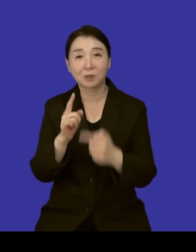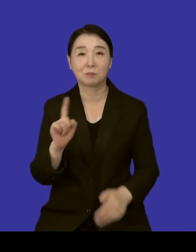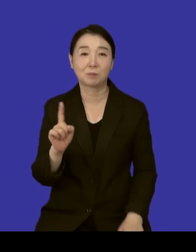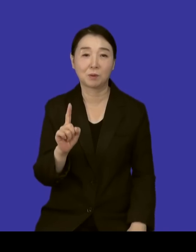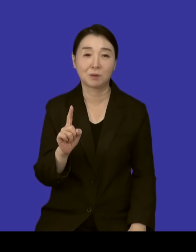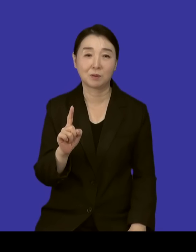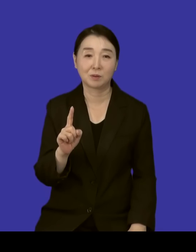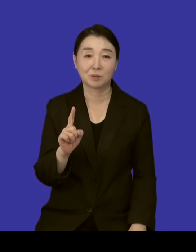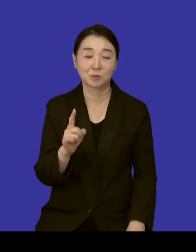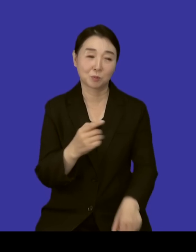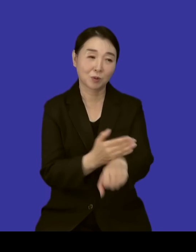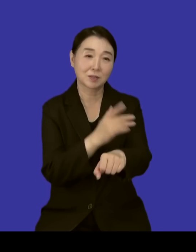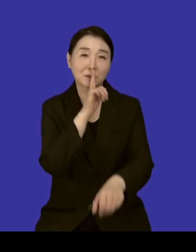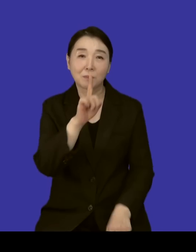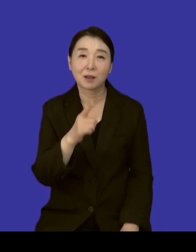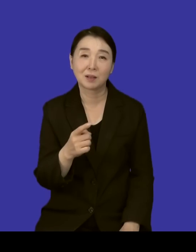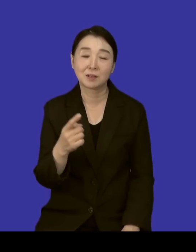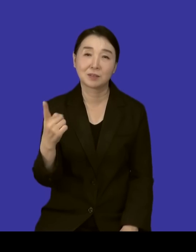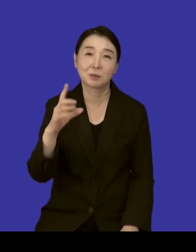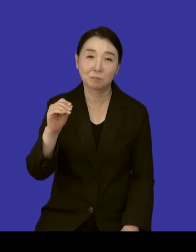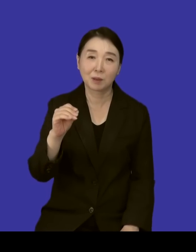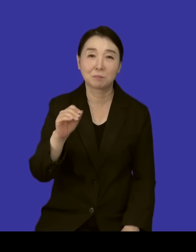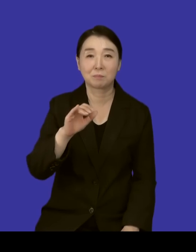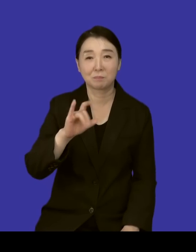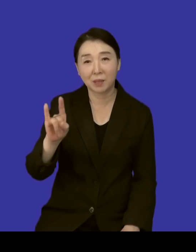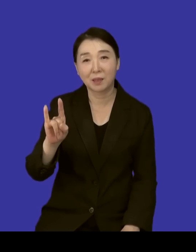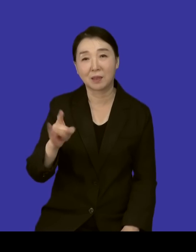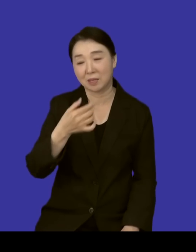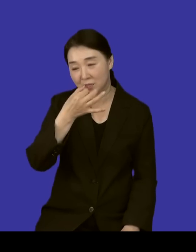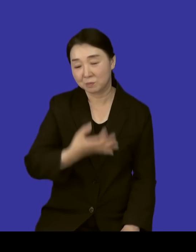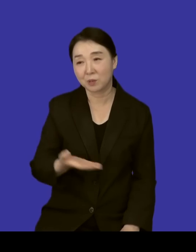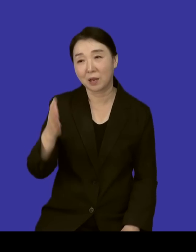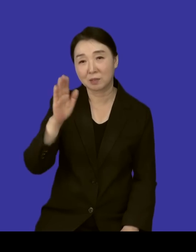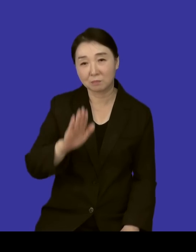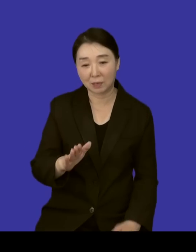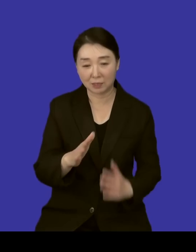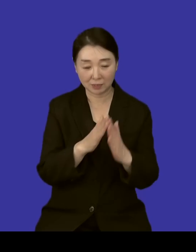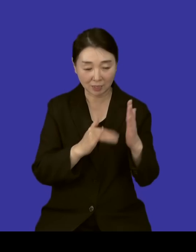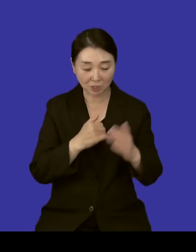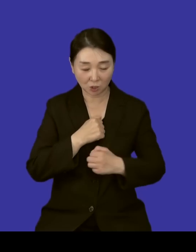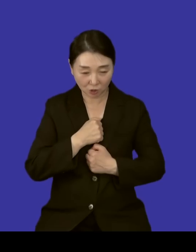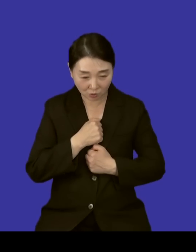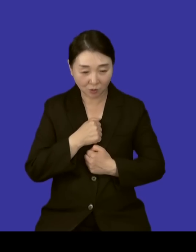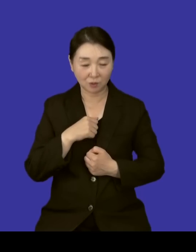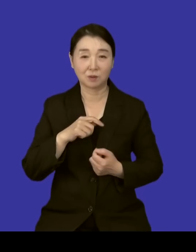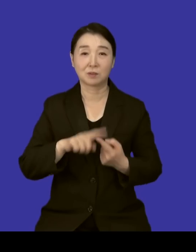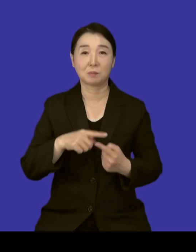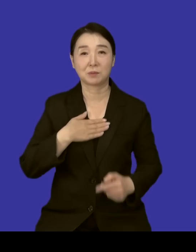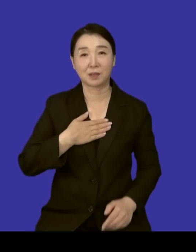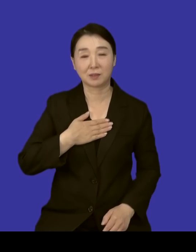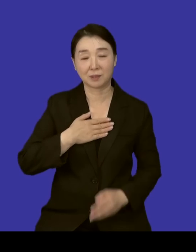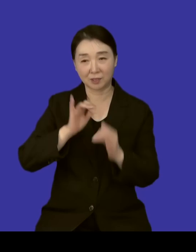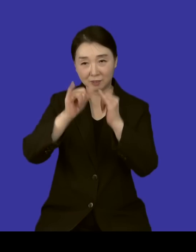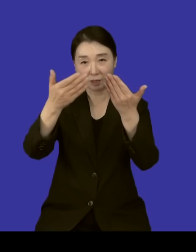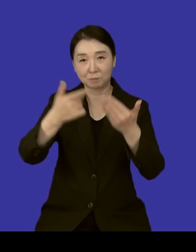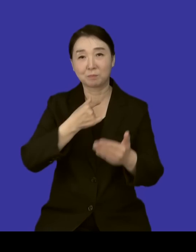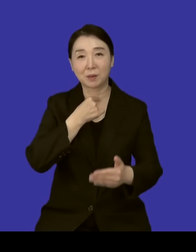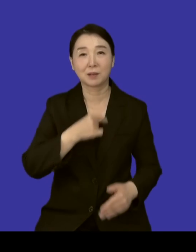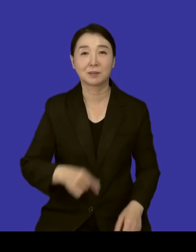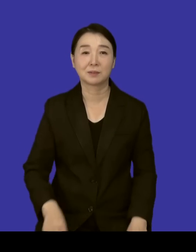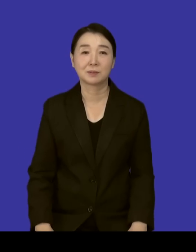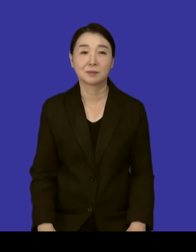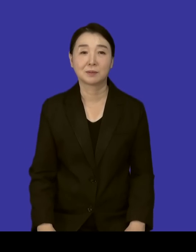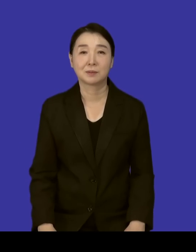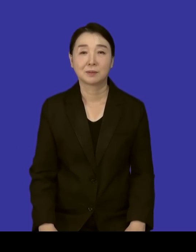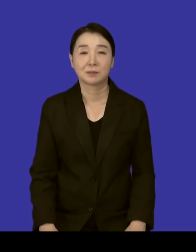좀 과장하면 1000만 배 힘들었지만은 가정을 지킨 거에 대해서는 저에게 노벨상을 주고 싶어요.